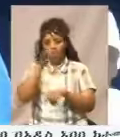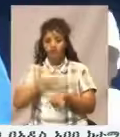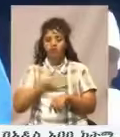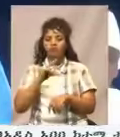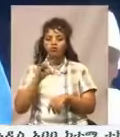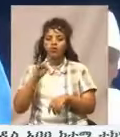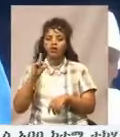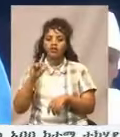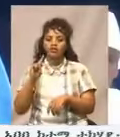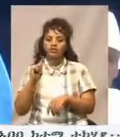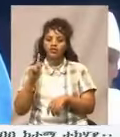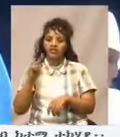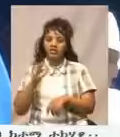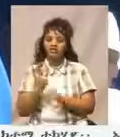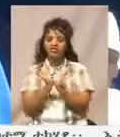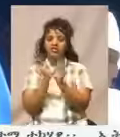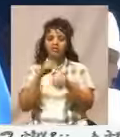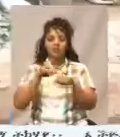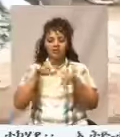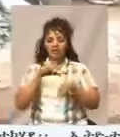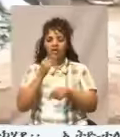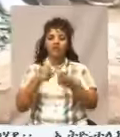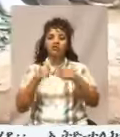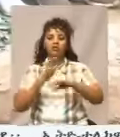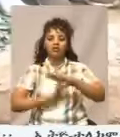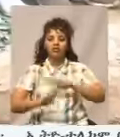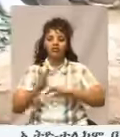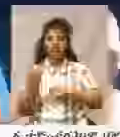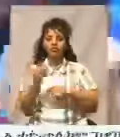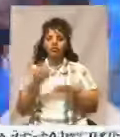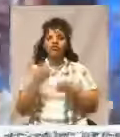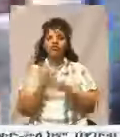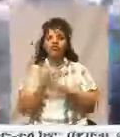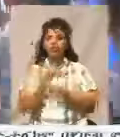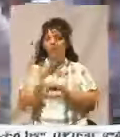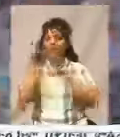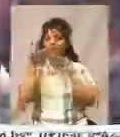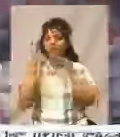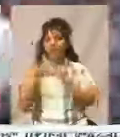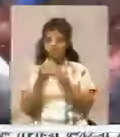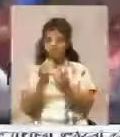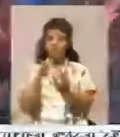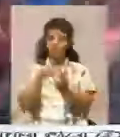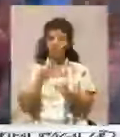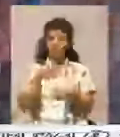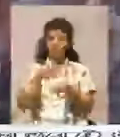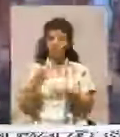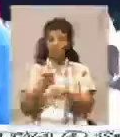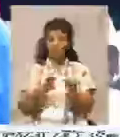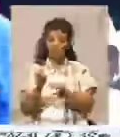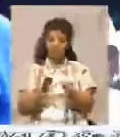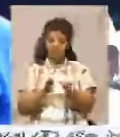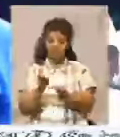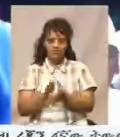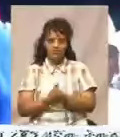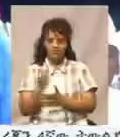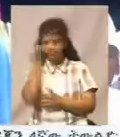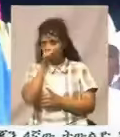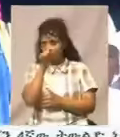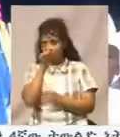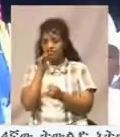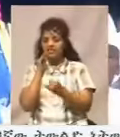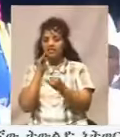ተስፋዬ እንዳሉት ብልጽግና ፓርቲ ለዛሬና ለመጪው ትውልድ ጥቅም የሚሰራና ሁሉን አካታች ፓርቲ መሆኑን ገልጿል። ኢትዮጵያዊ ከጫፍ